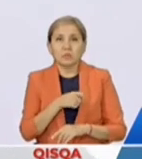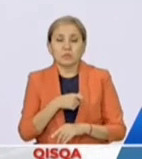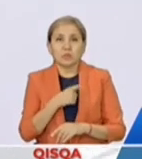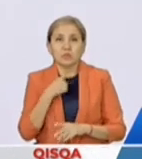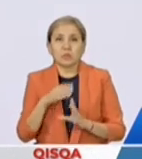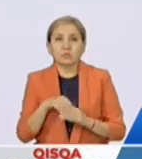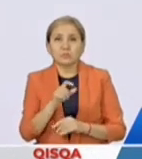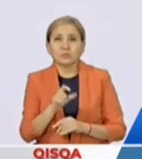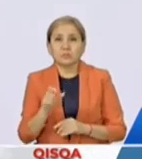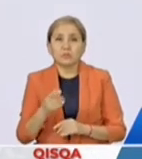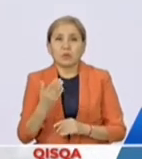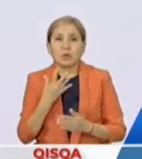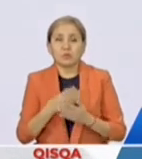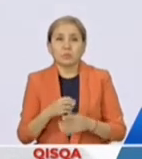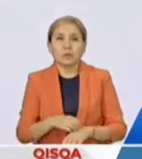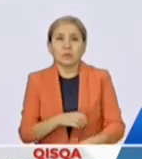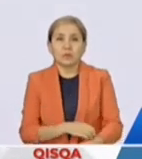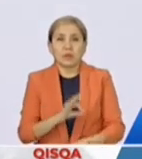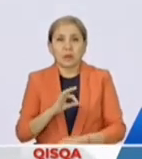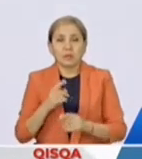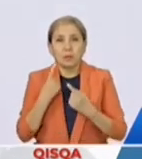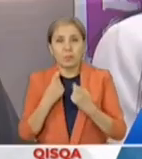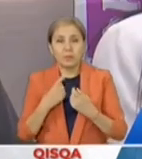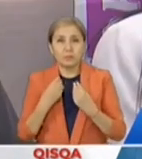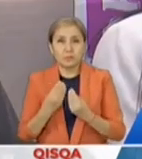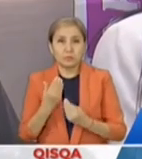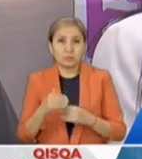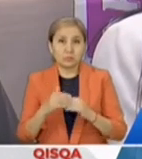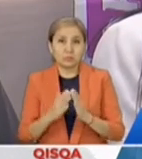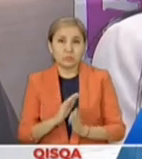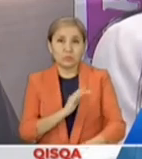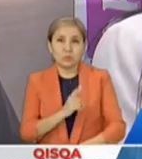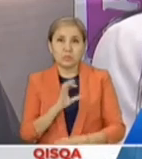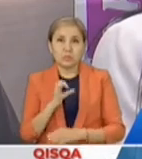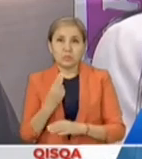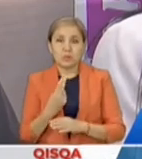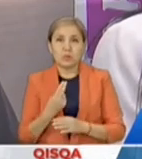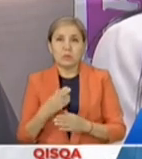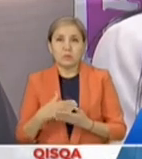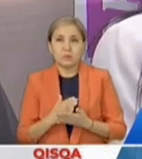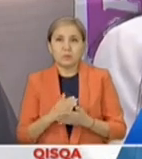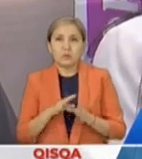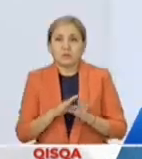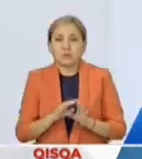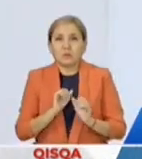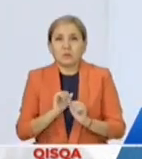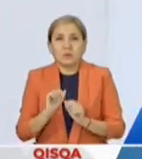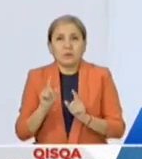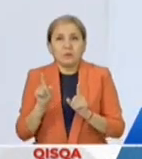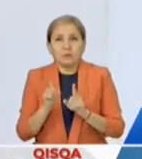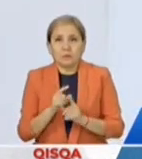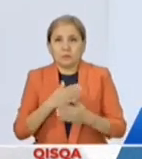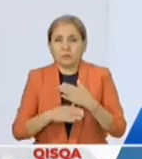nomzodlar saylovchilarga partiyaning saylovoldi dasturi haqida ma'lumot berishdi. Jumladan unda kuchli ijtimoiy siyosat orqali barqarorlikni ta'minlash, nogironligi